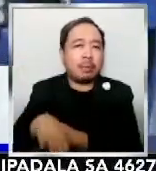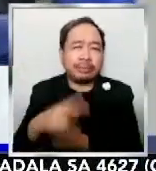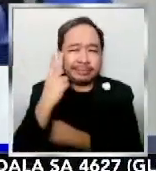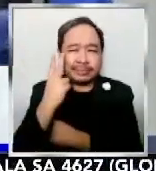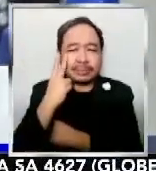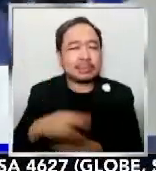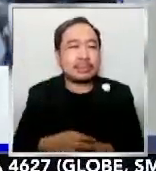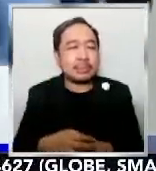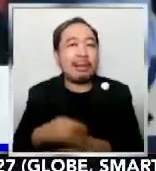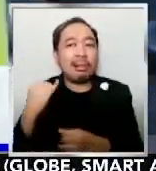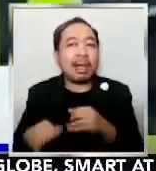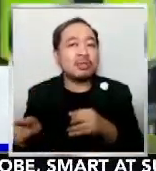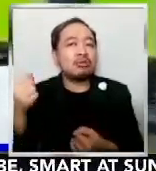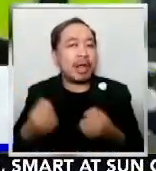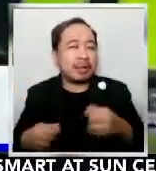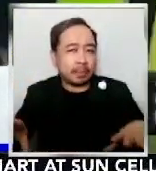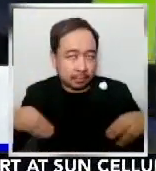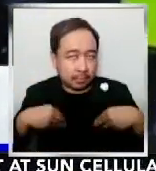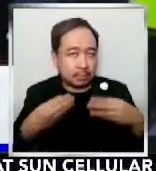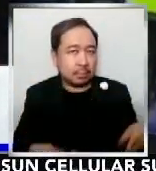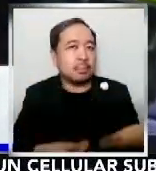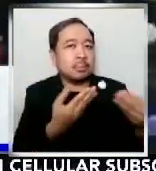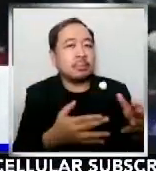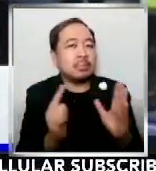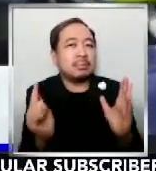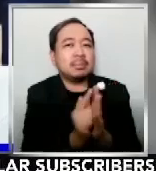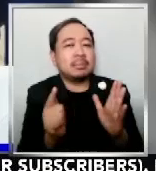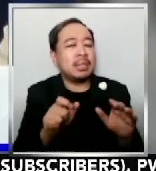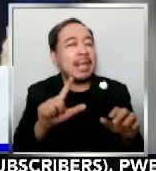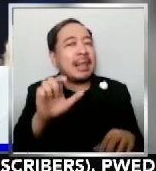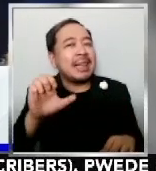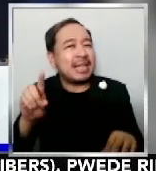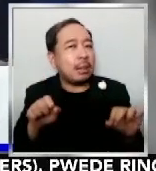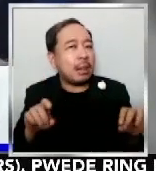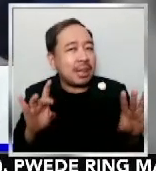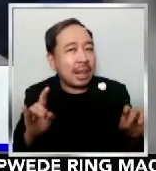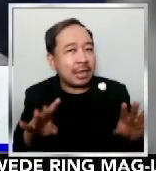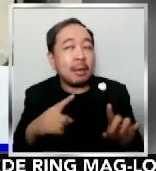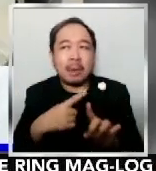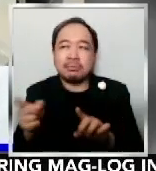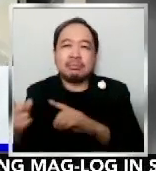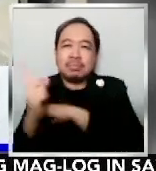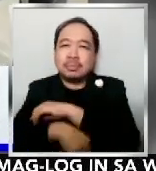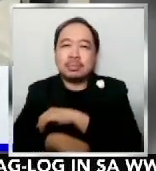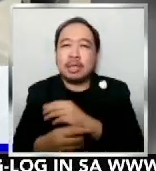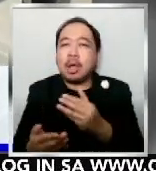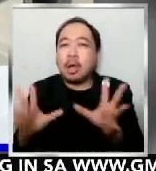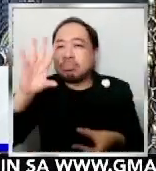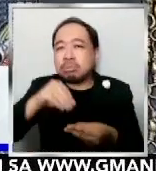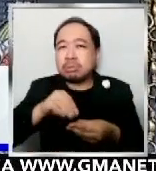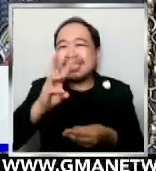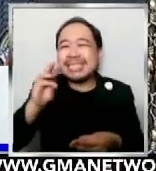huli, bumigay ang driver at isinuko ang kanyang illegal LED light at tinikitan. Mahigit 6 na po ang nahuli sa maghapong